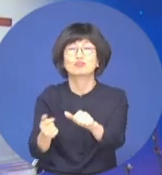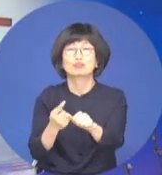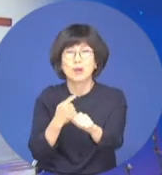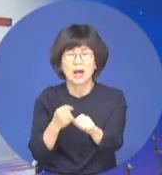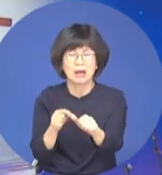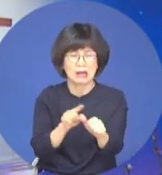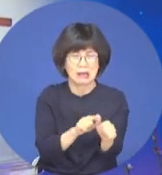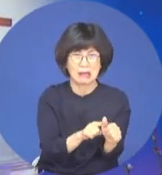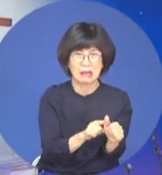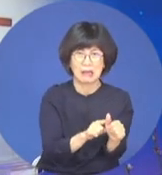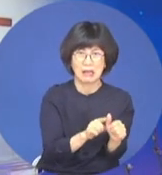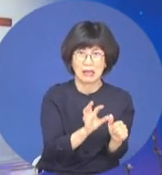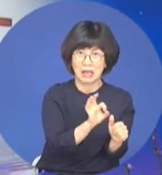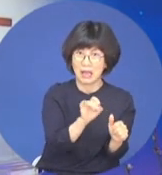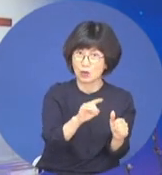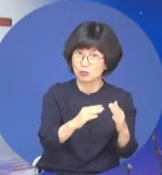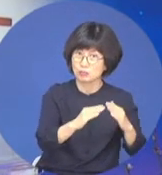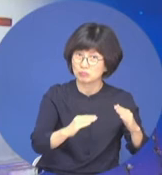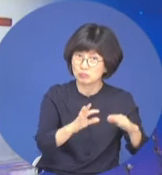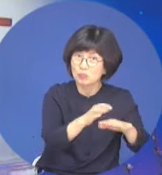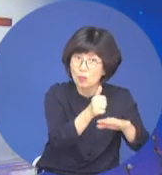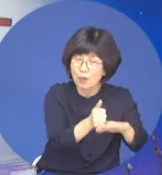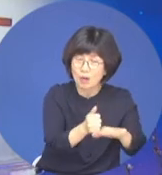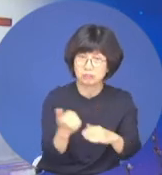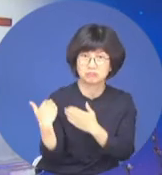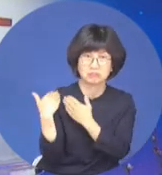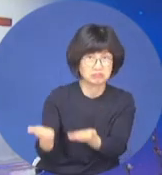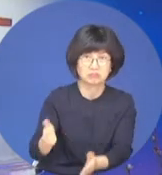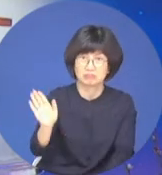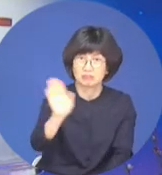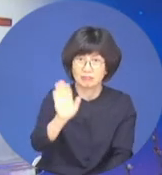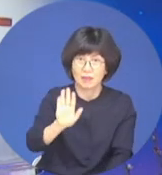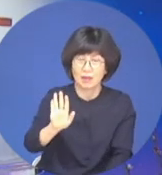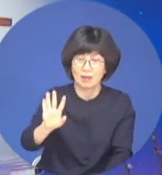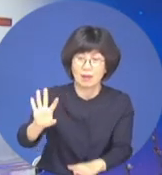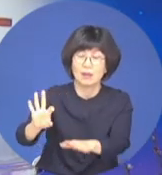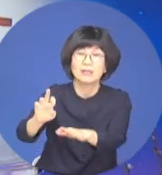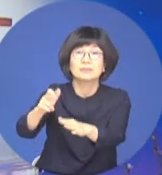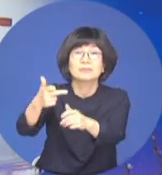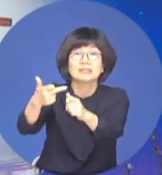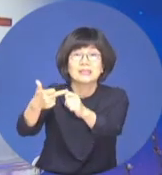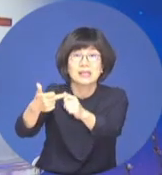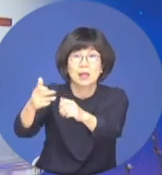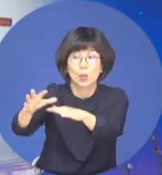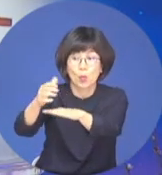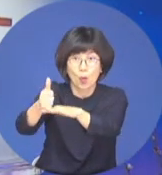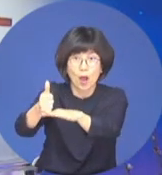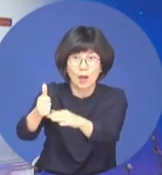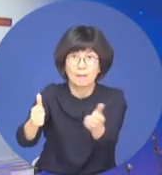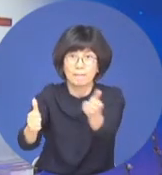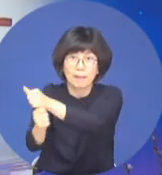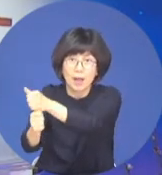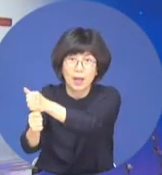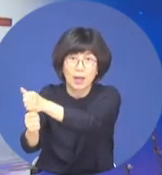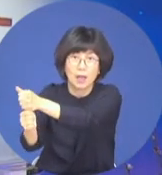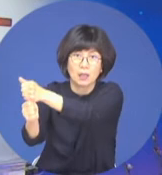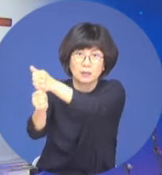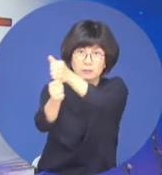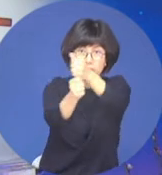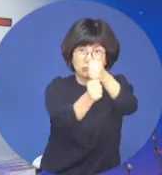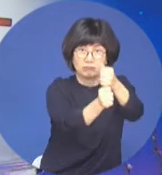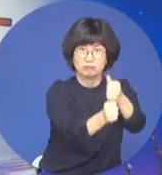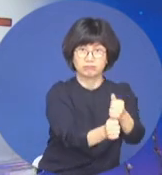두지 않냐고 여호아스 17대 남쪽 유다 왕을 체포해가지고 애굽으로 끌고 가버렸습니다. 그리고